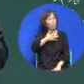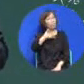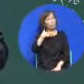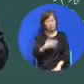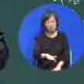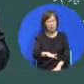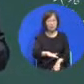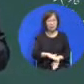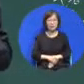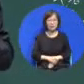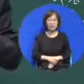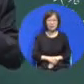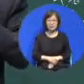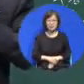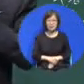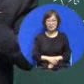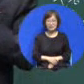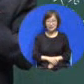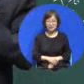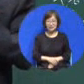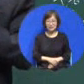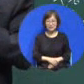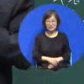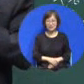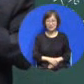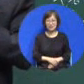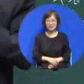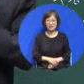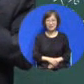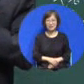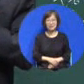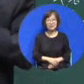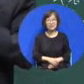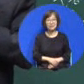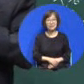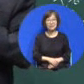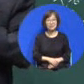sick at all. 그 정도가 아닙니다. Not only that. 단 한 번도 우리 집에